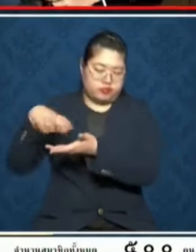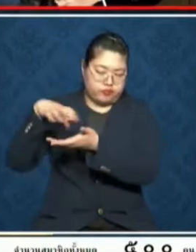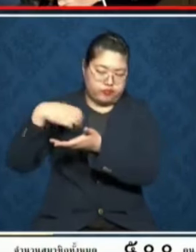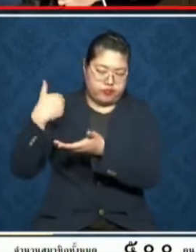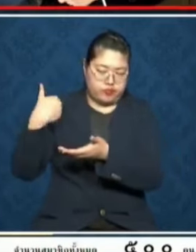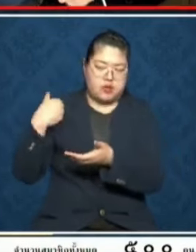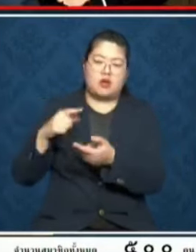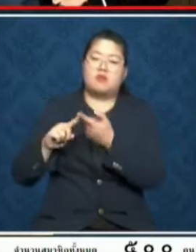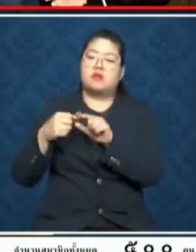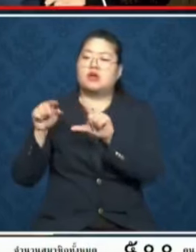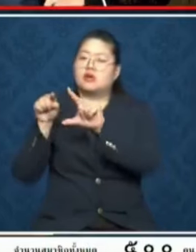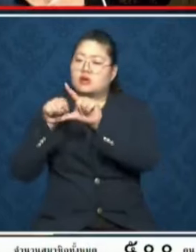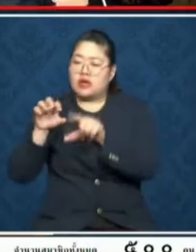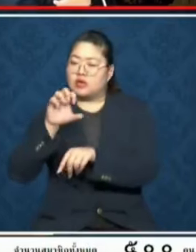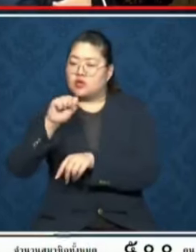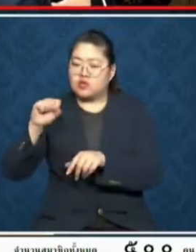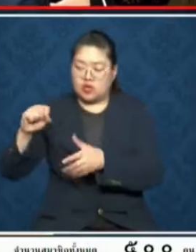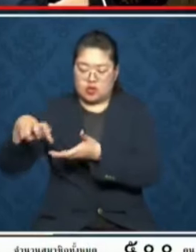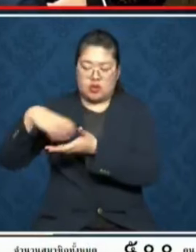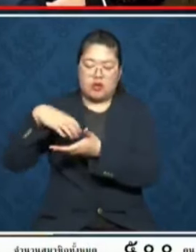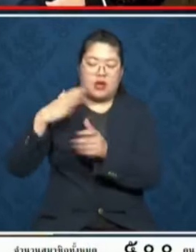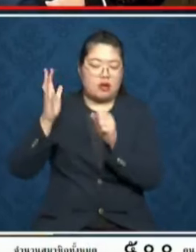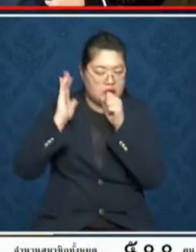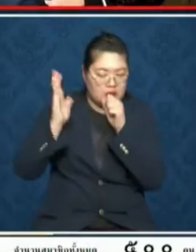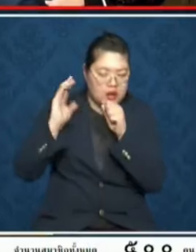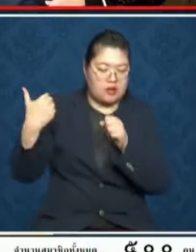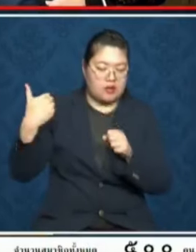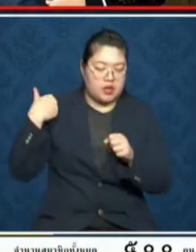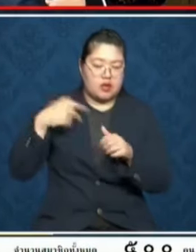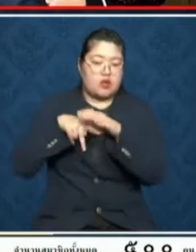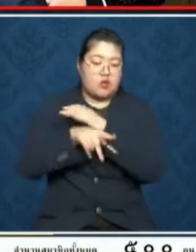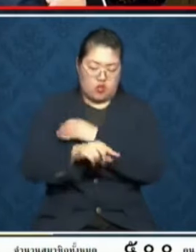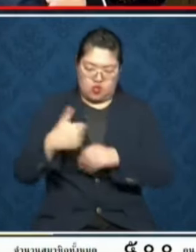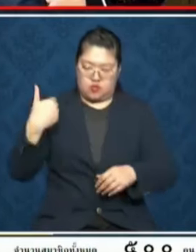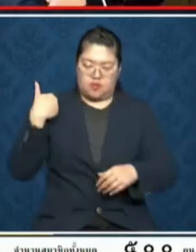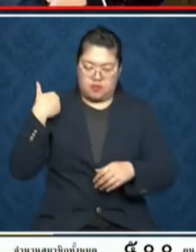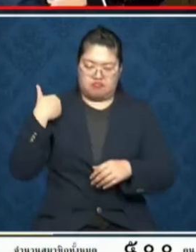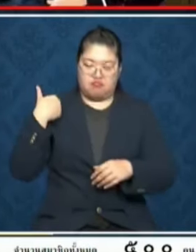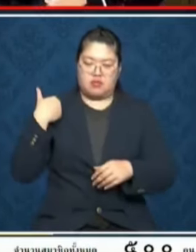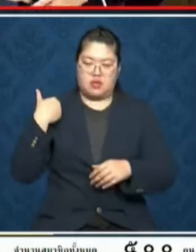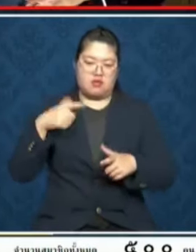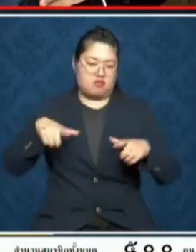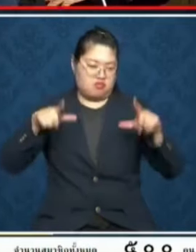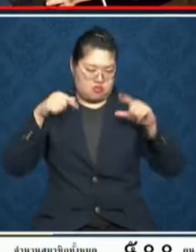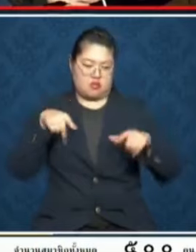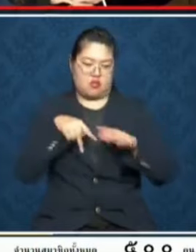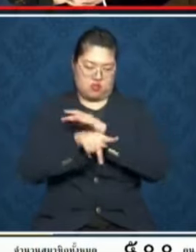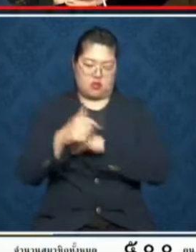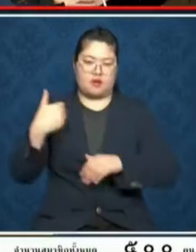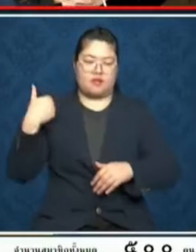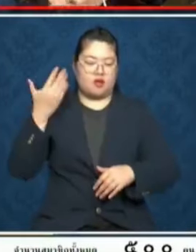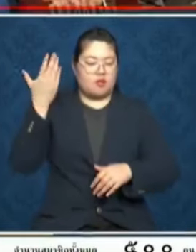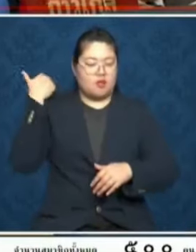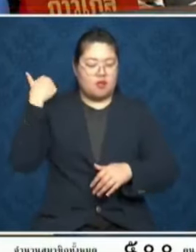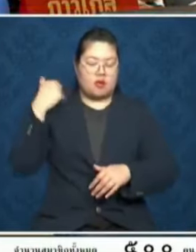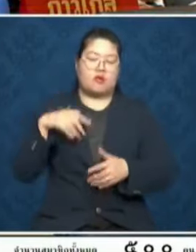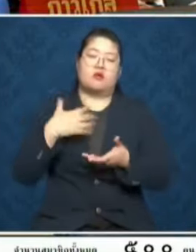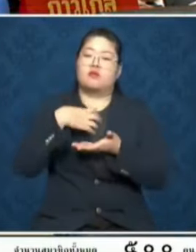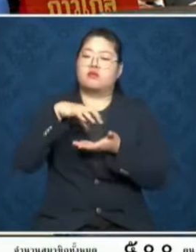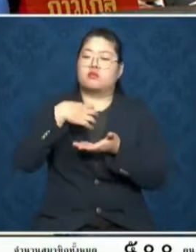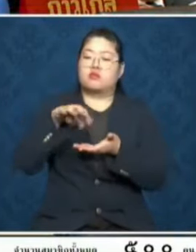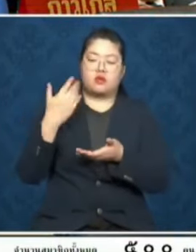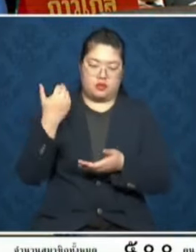พื่อนสมาชิกจากพรรคก้าวไกลนะคะได้เคยอภิปรายเคสทุจริตอื้อฉาวในกองทัพมาแล้วในสภาในสมัยการประชุมสภาสมั